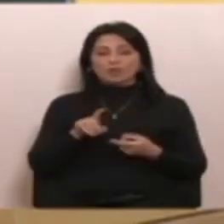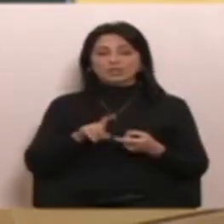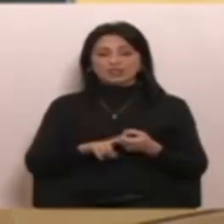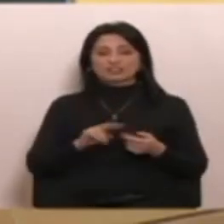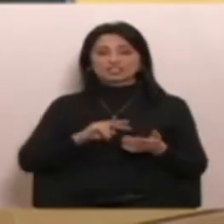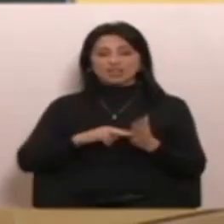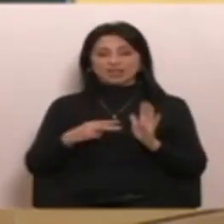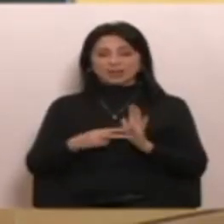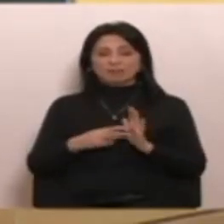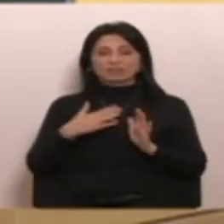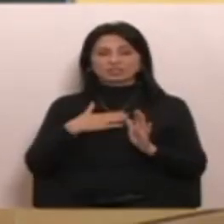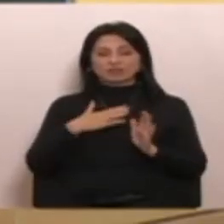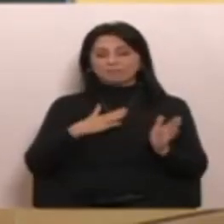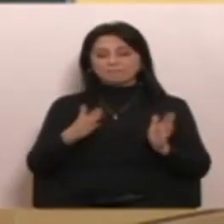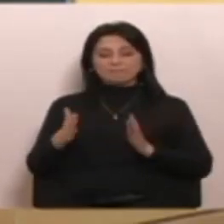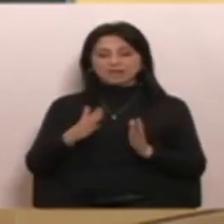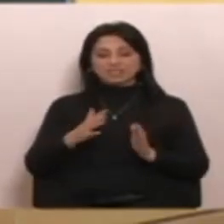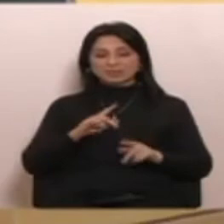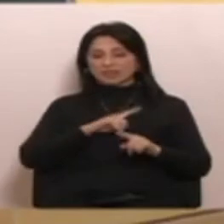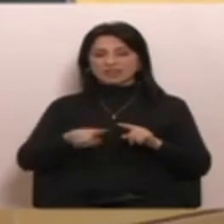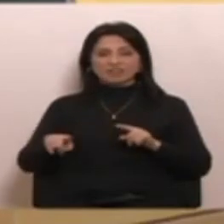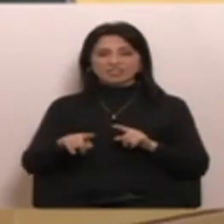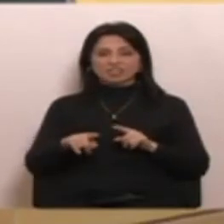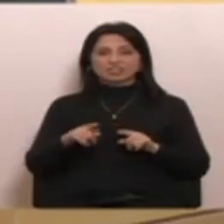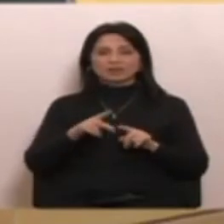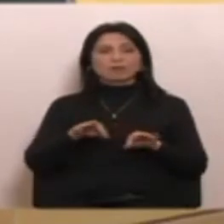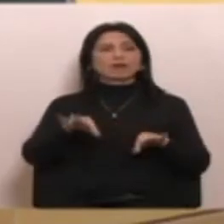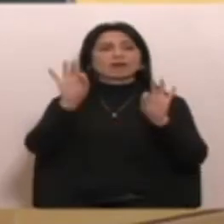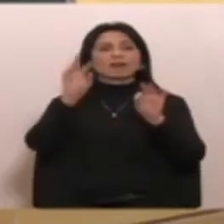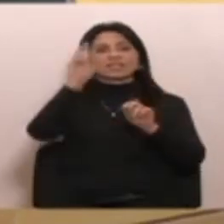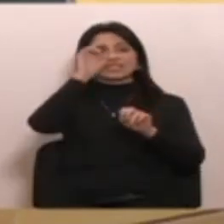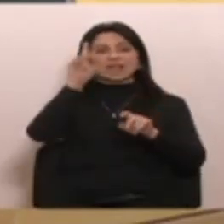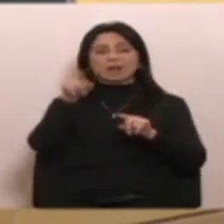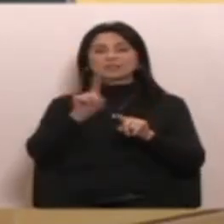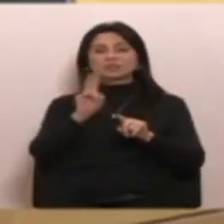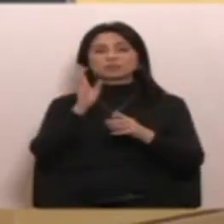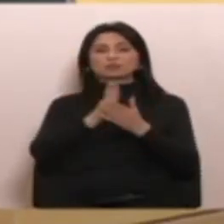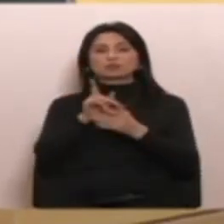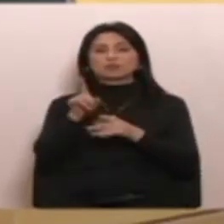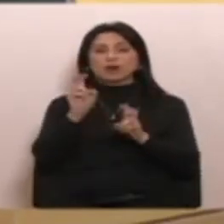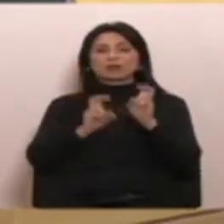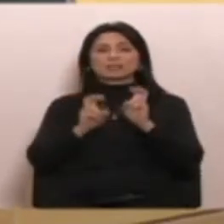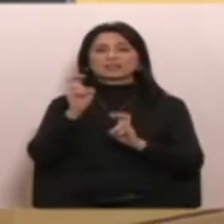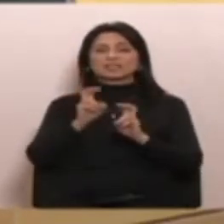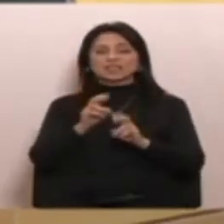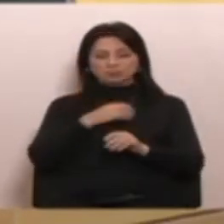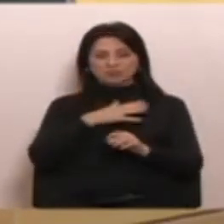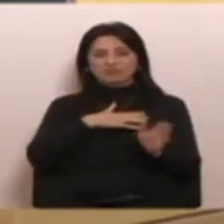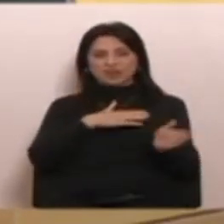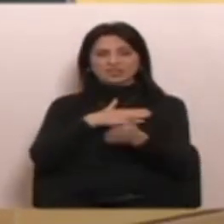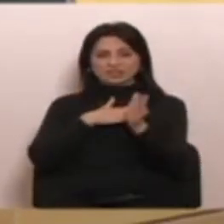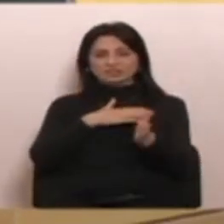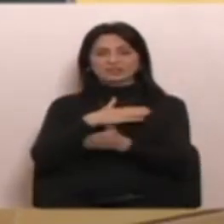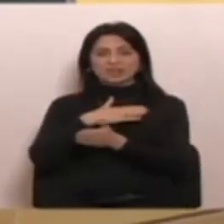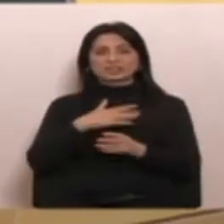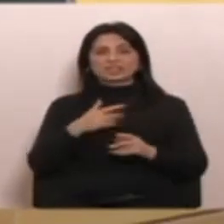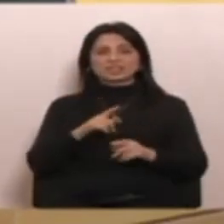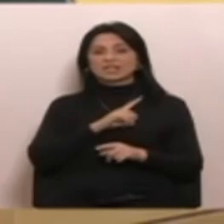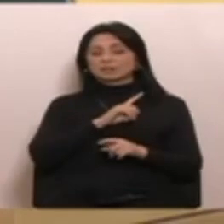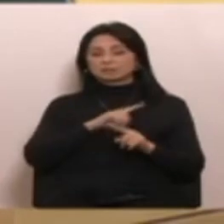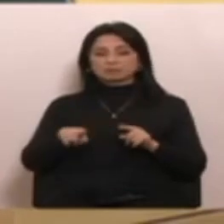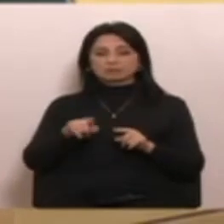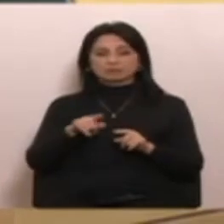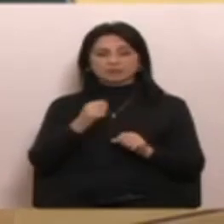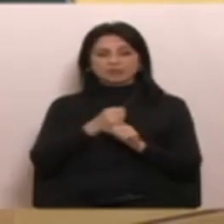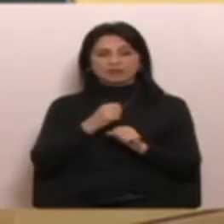გეგმა, ჩვენ მაქსიმალურად დავაჩქარებთ უმოქმედო სახელმწიფო საწარმოების პრივატიზების პროცესს. ასევე ჩვენ გეგმავთ სტრატეგიული